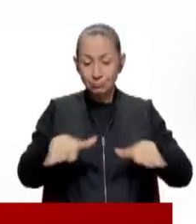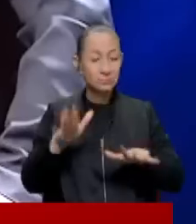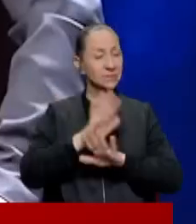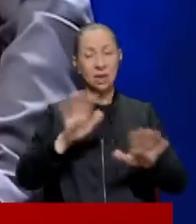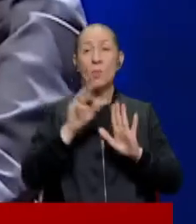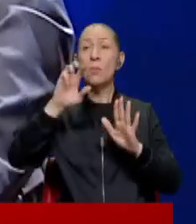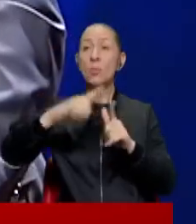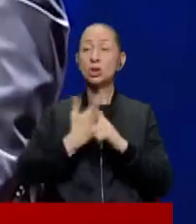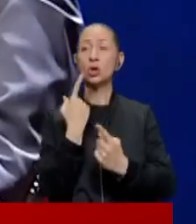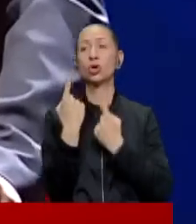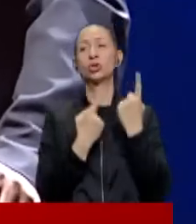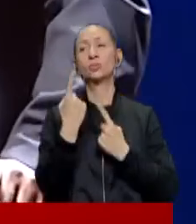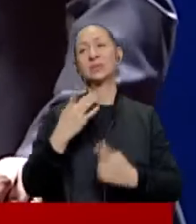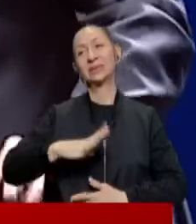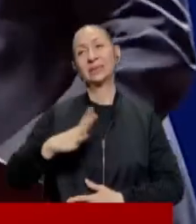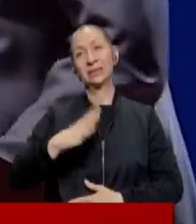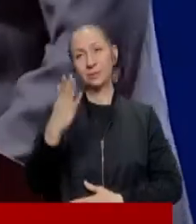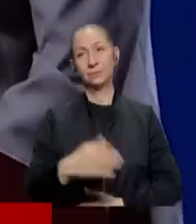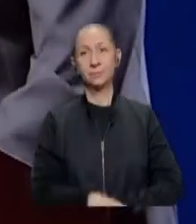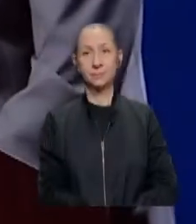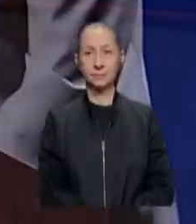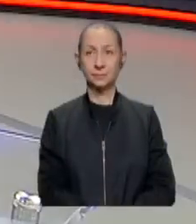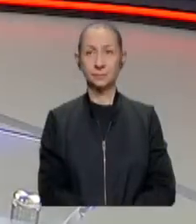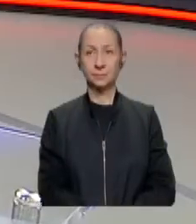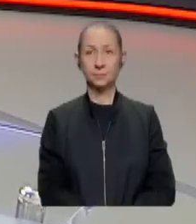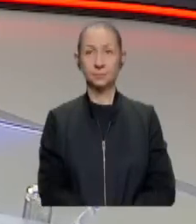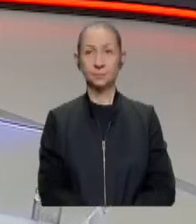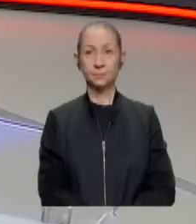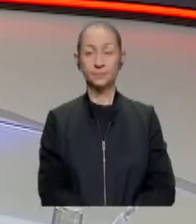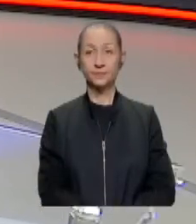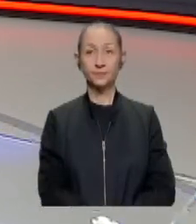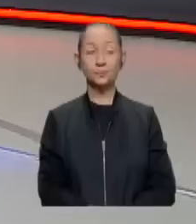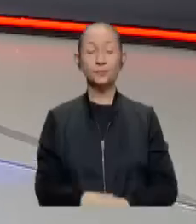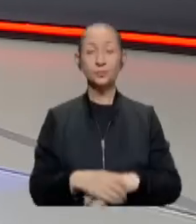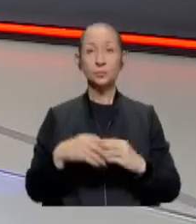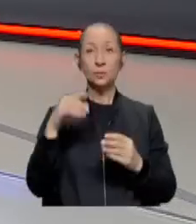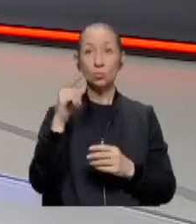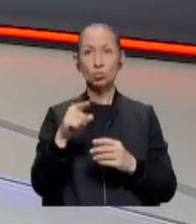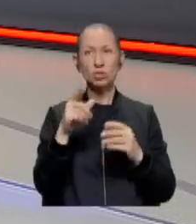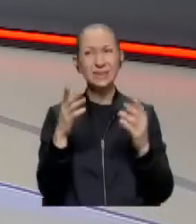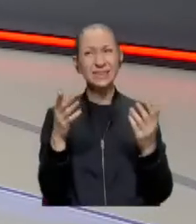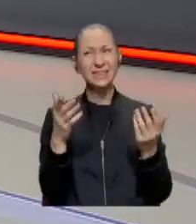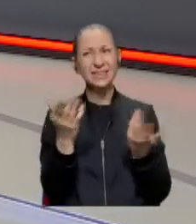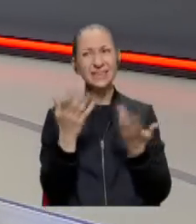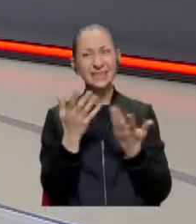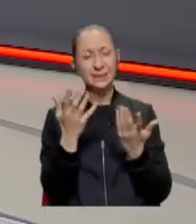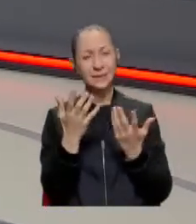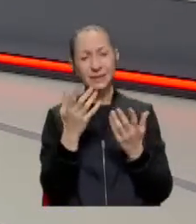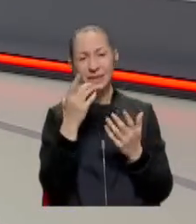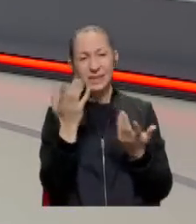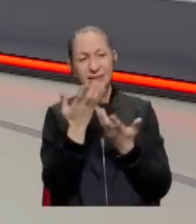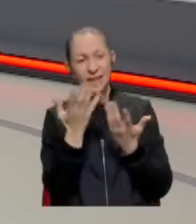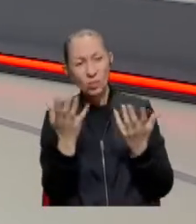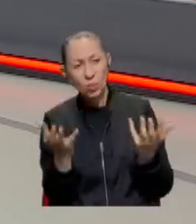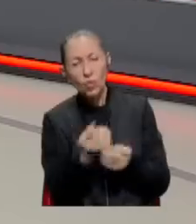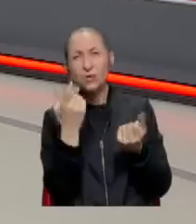projelerin konuşulmasını istedi buradan Bu nasıl muhafazakarlık Ya neyin